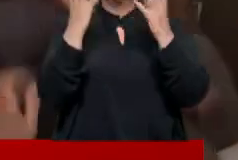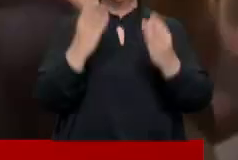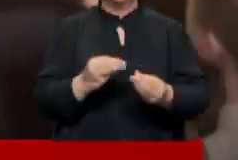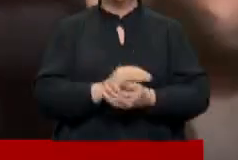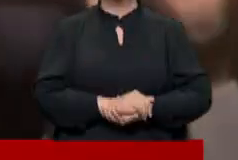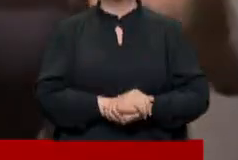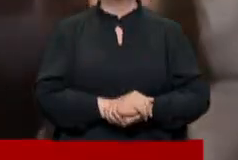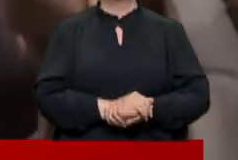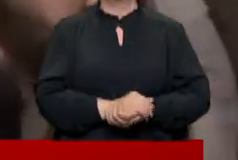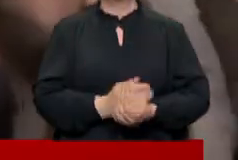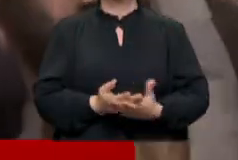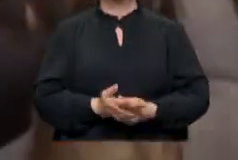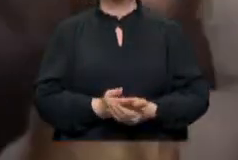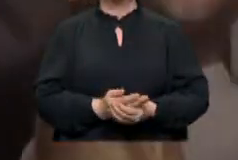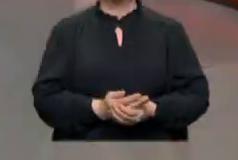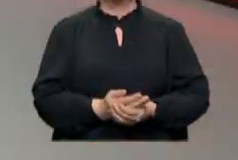gelecek.